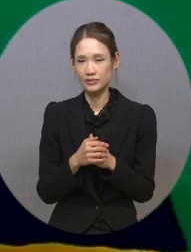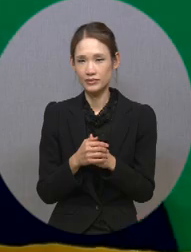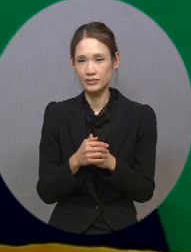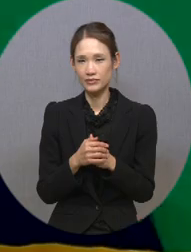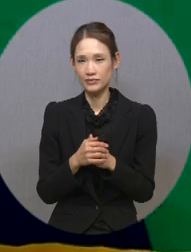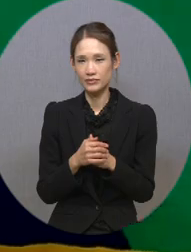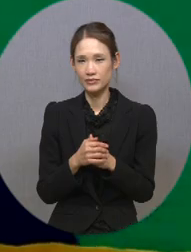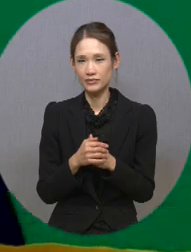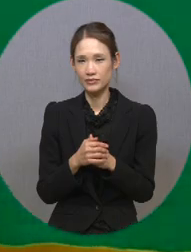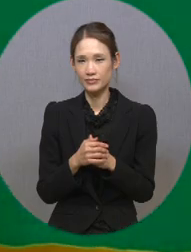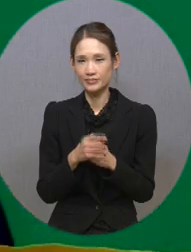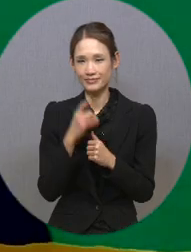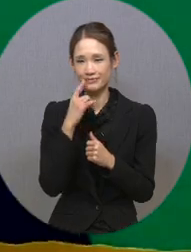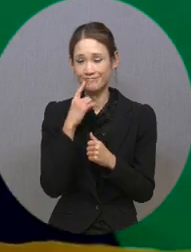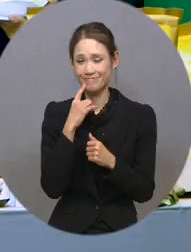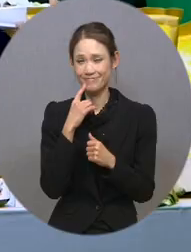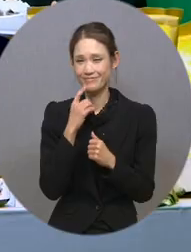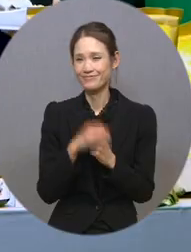어우 친구야.